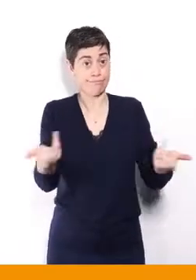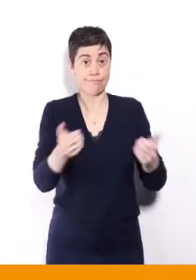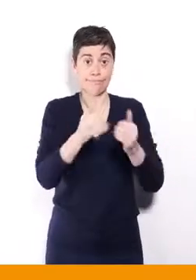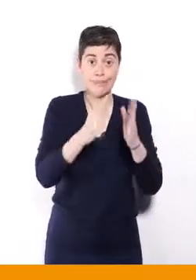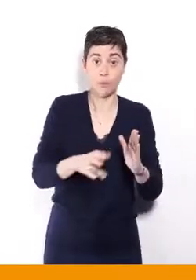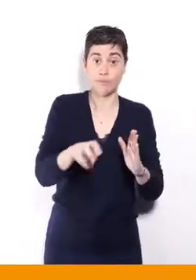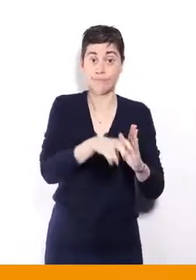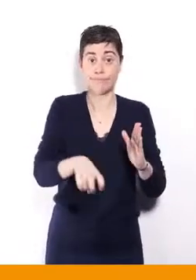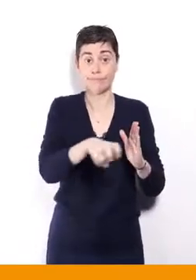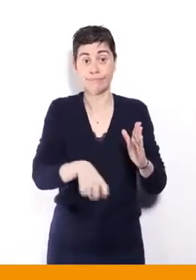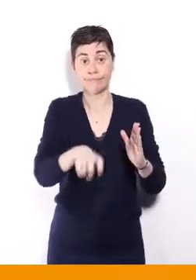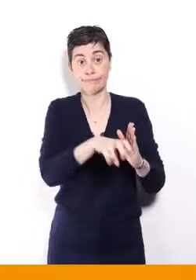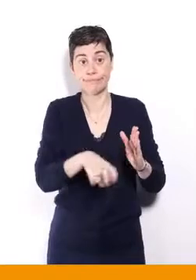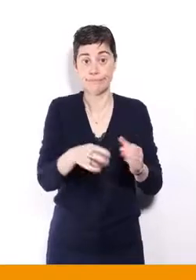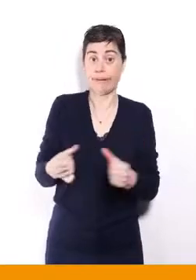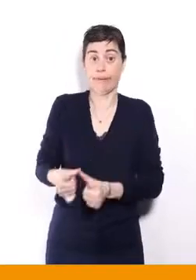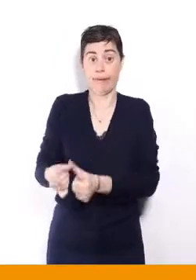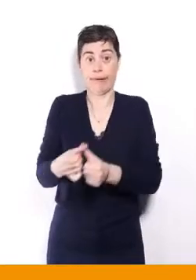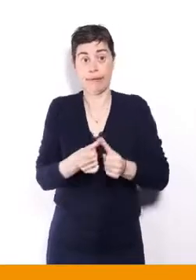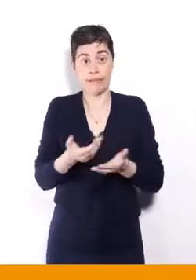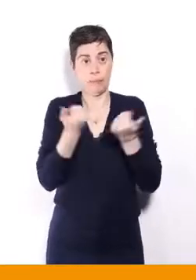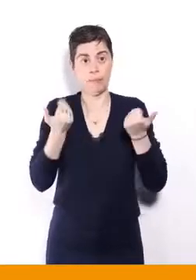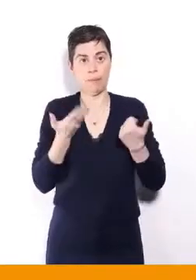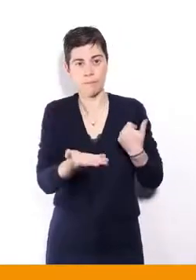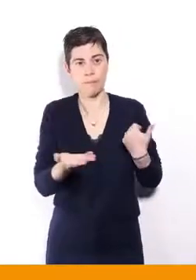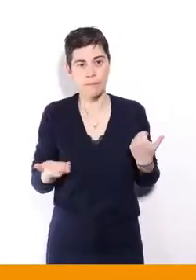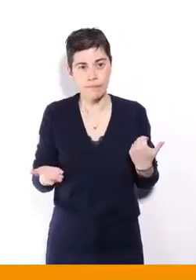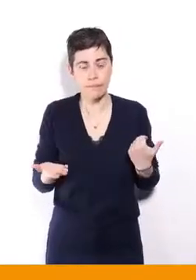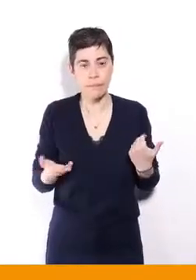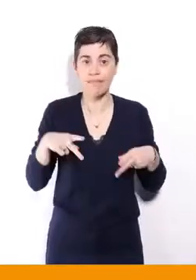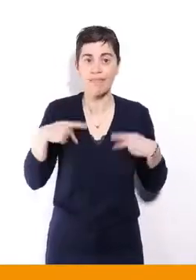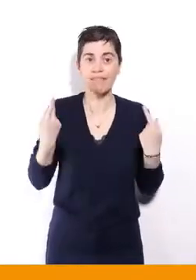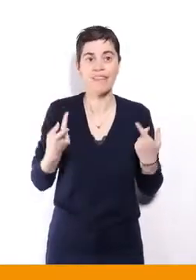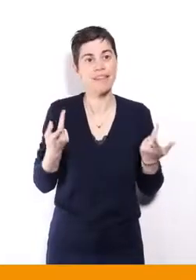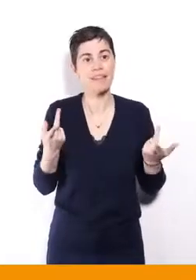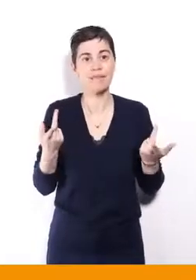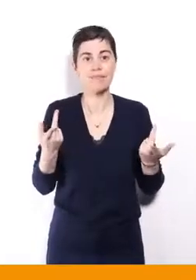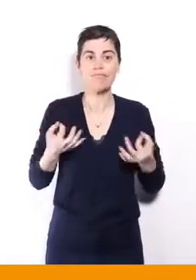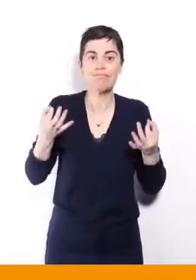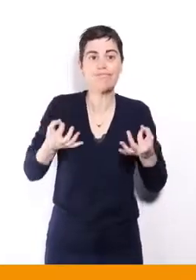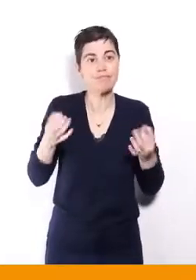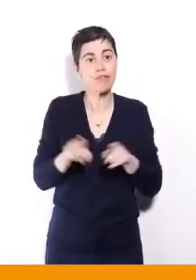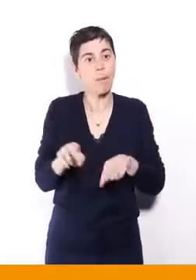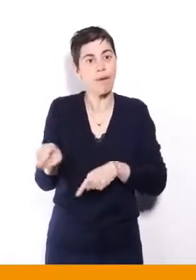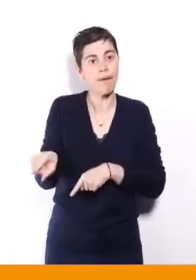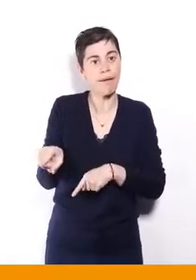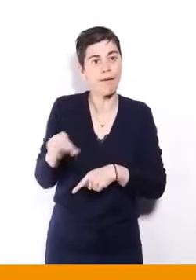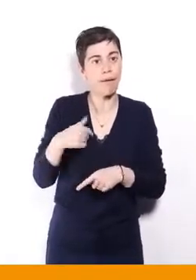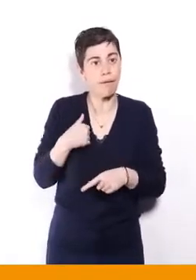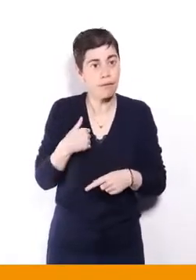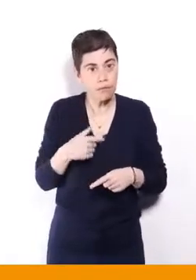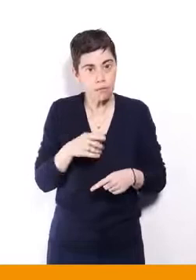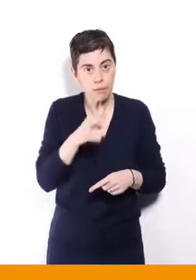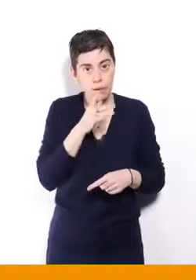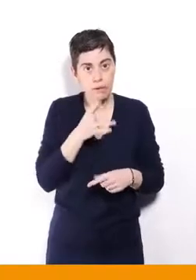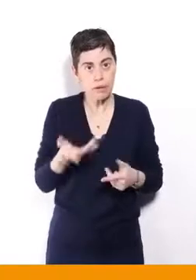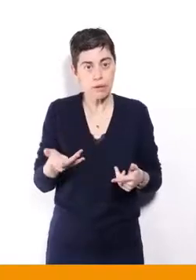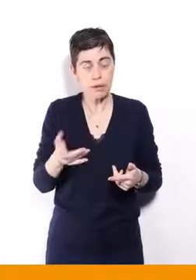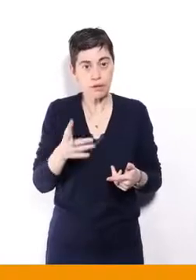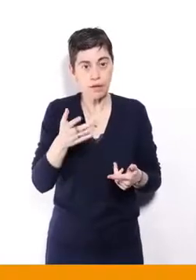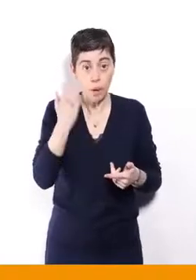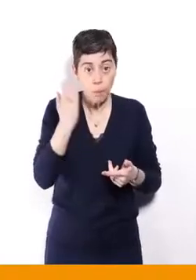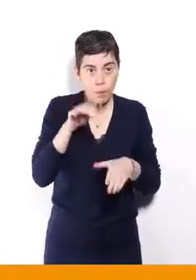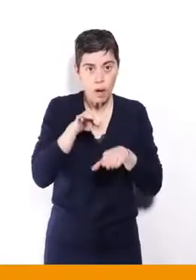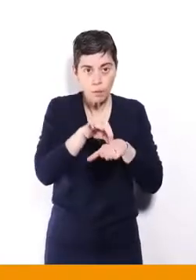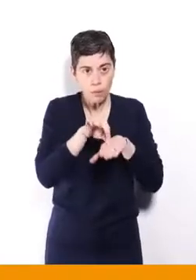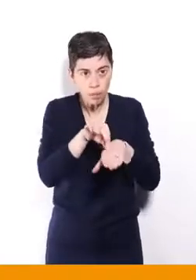maison, désœuvrés, et à ne pas vivre une vie comme les autres, avec l'accompagnement dont ils ont